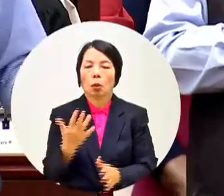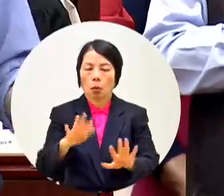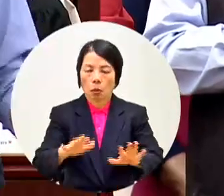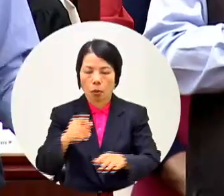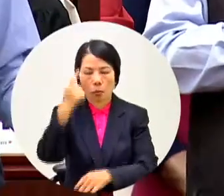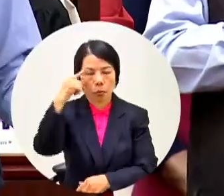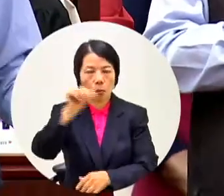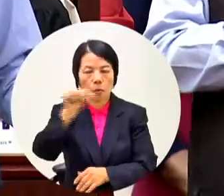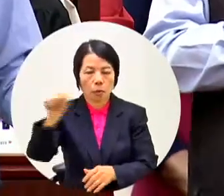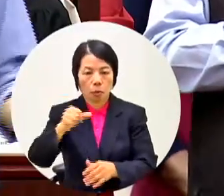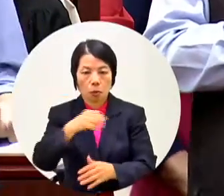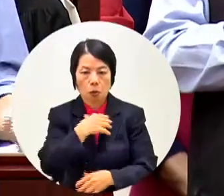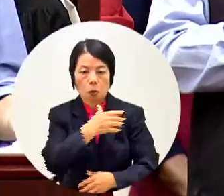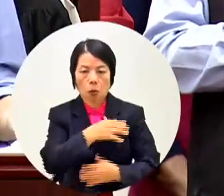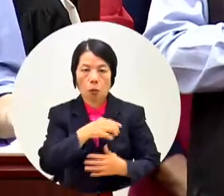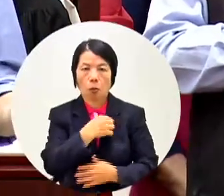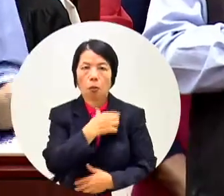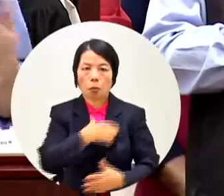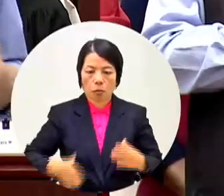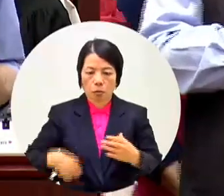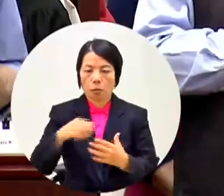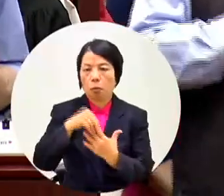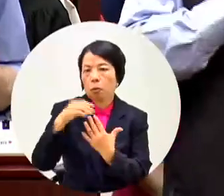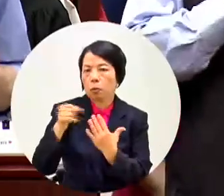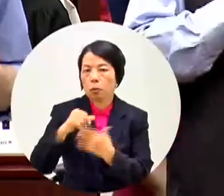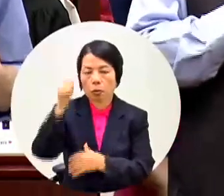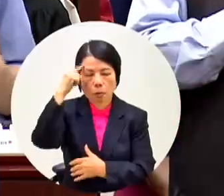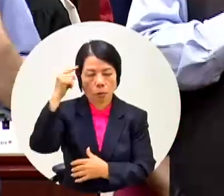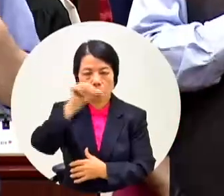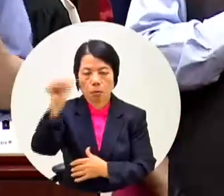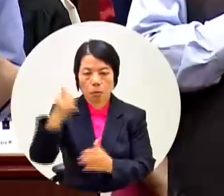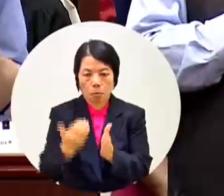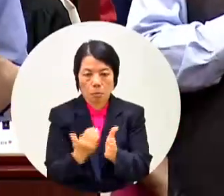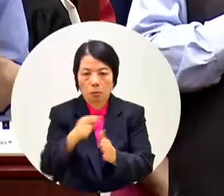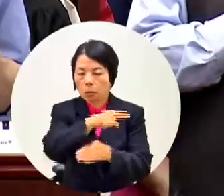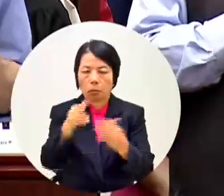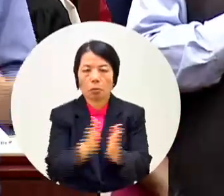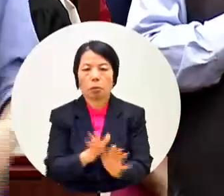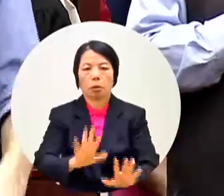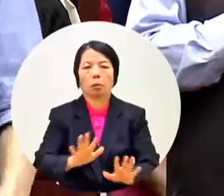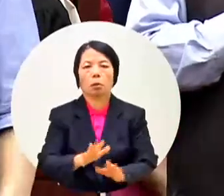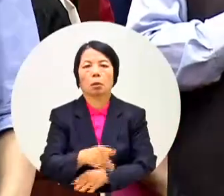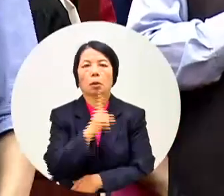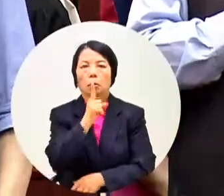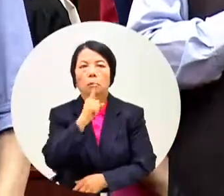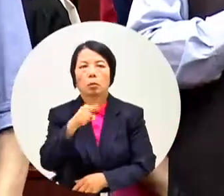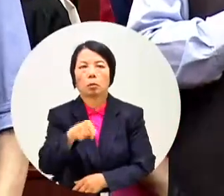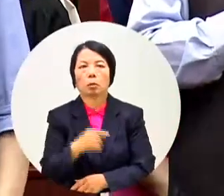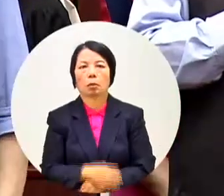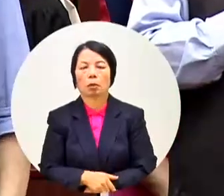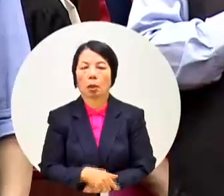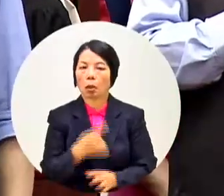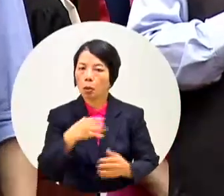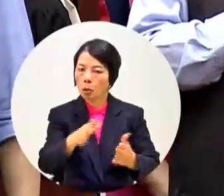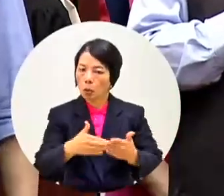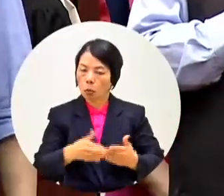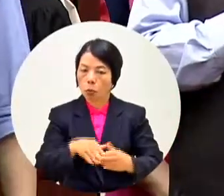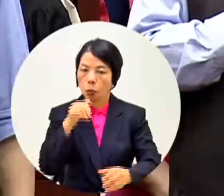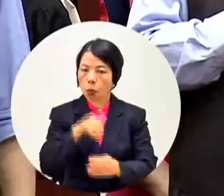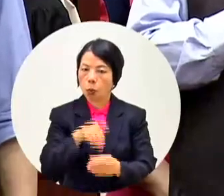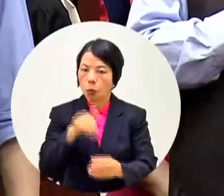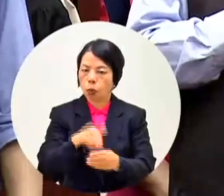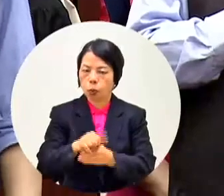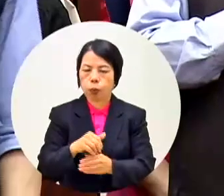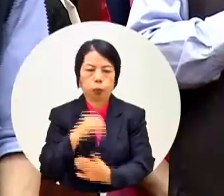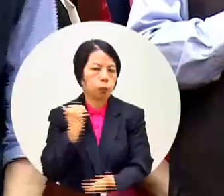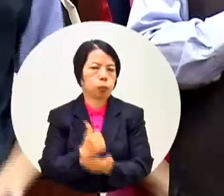算，结果没有，89万多的民众把票投给了我，我得到了最新的授权，我支持九二共识就是一样，我们没有